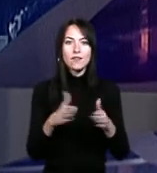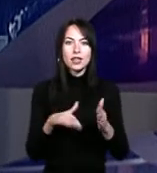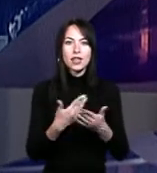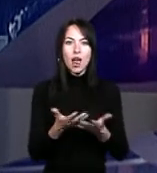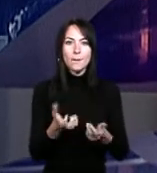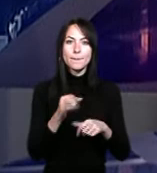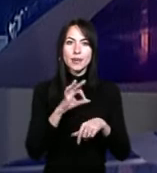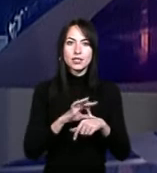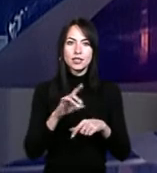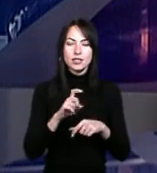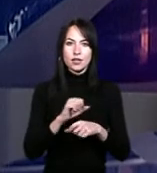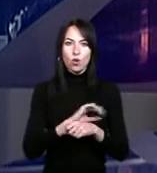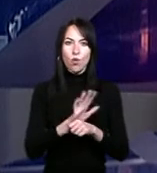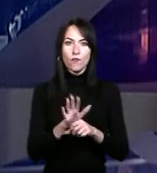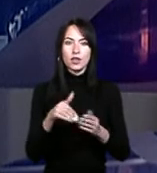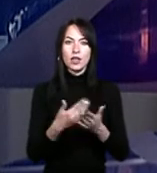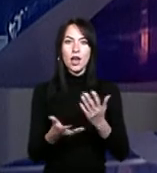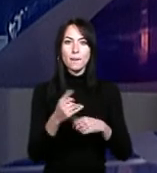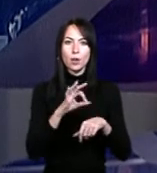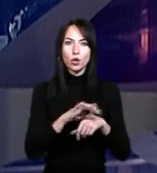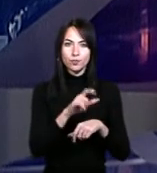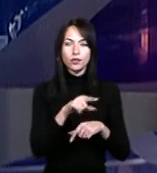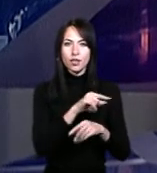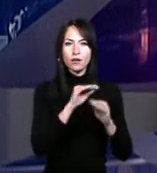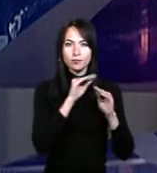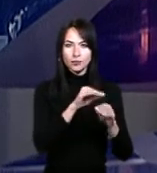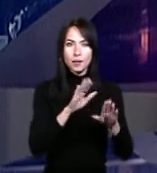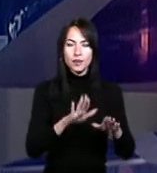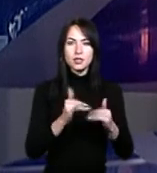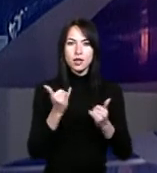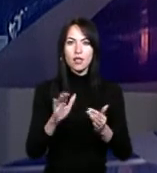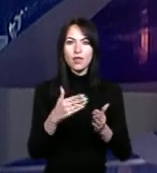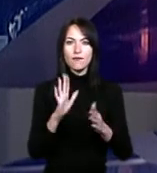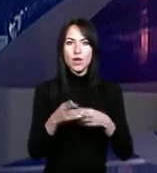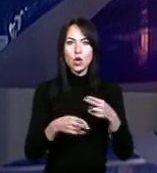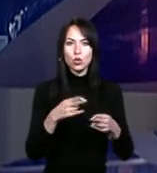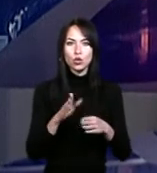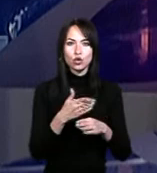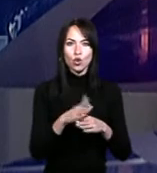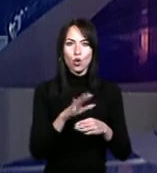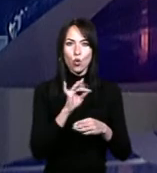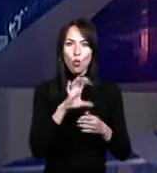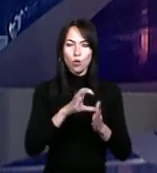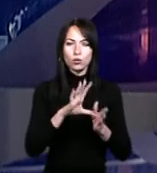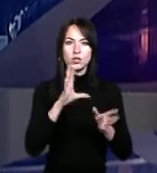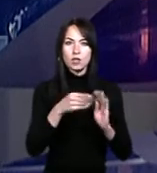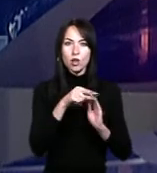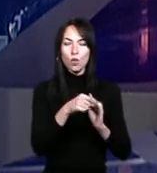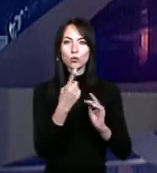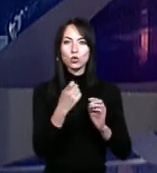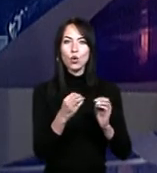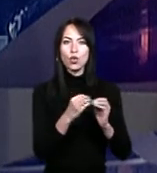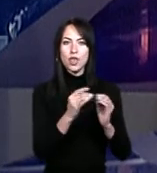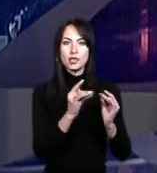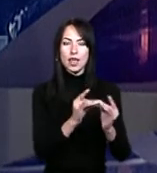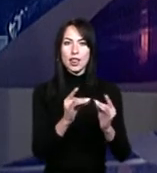ковід. Для роботи із інфікованими там обладнали місця у хірургічному корпусі. Загалом 110 ліжок. Докладніше про це розповість